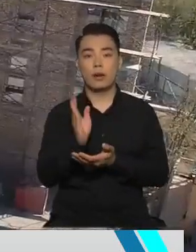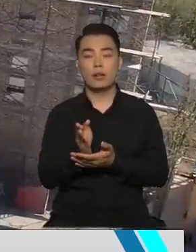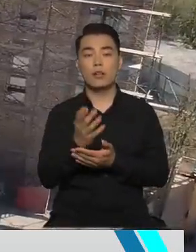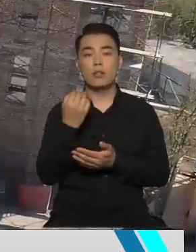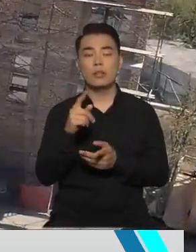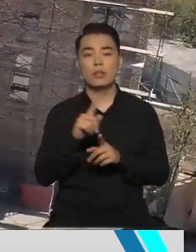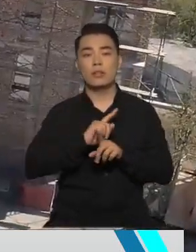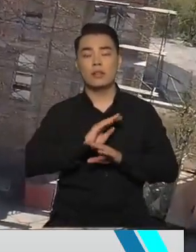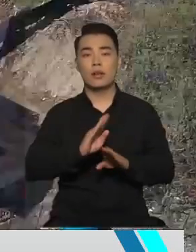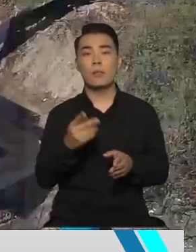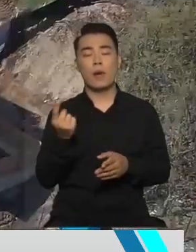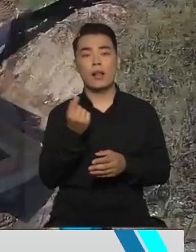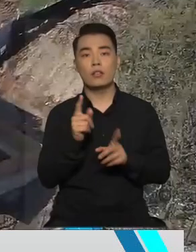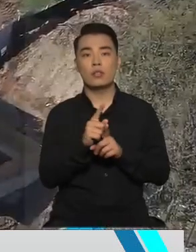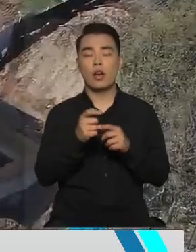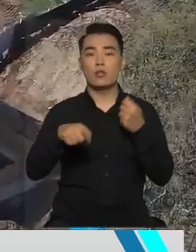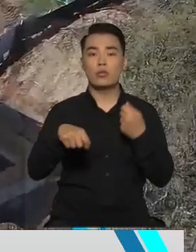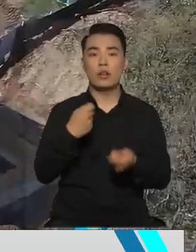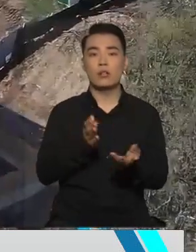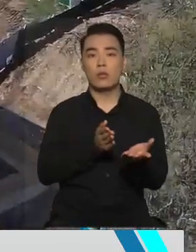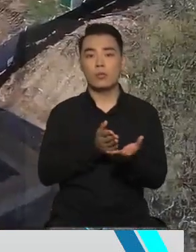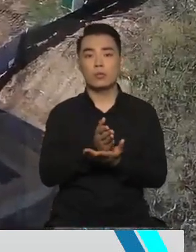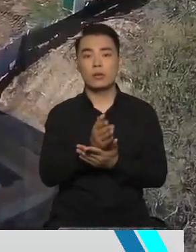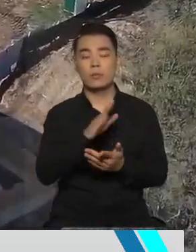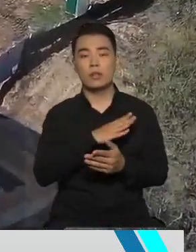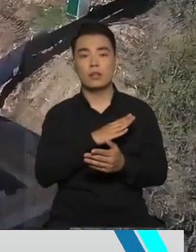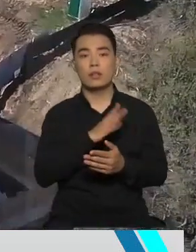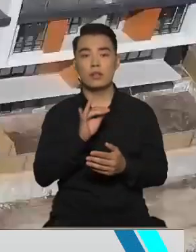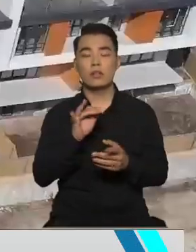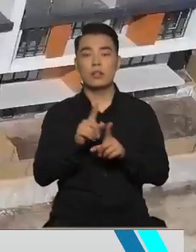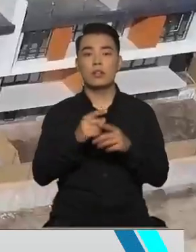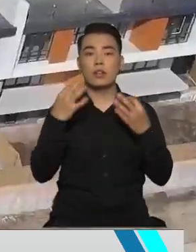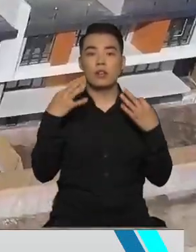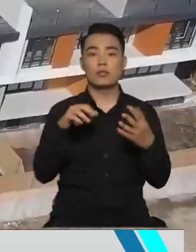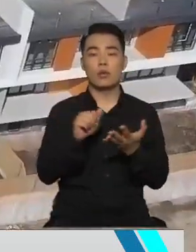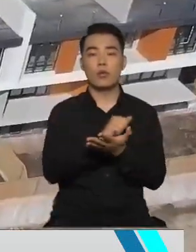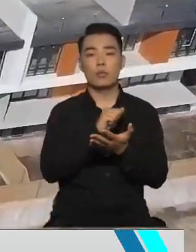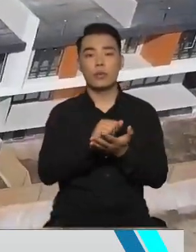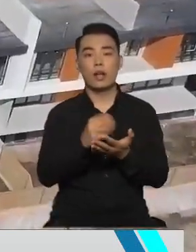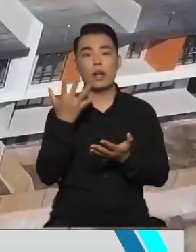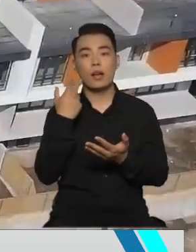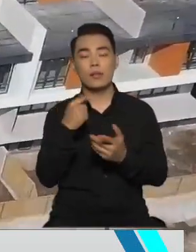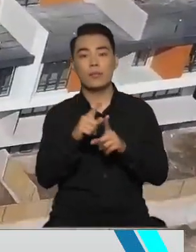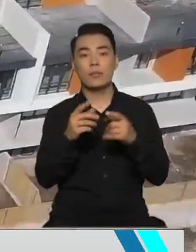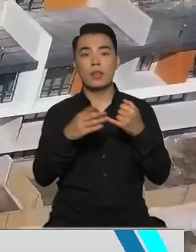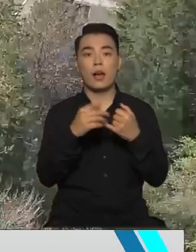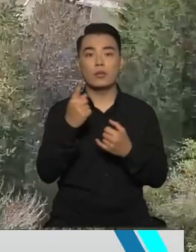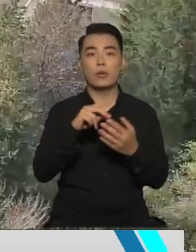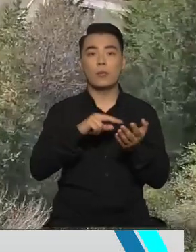Немало нарушений в области выдали и разрешительных документов, когда вместо одного